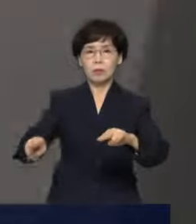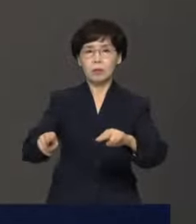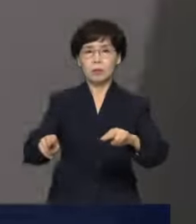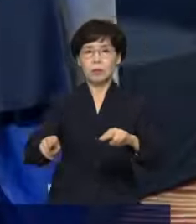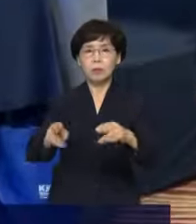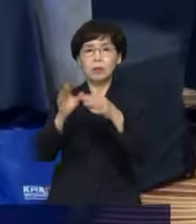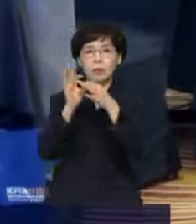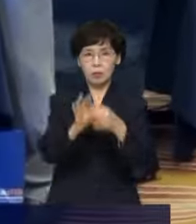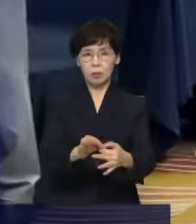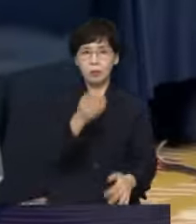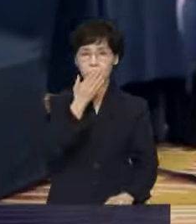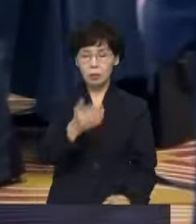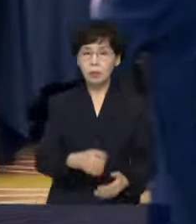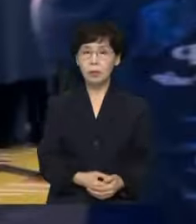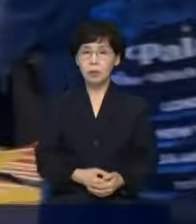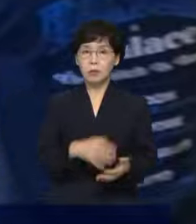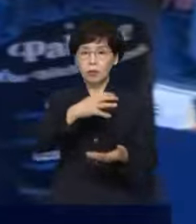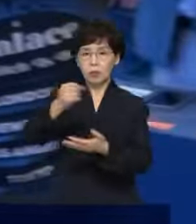있습니다.